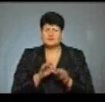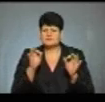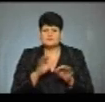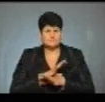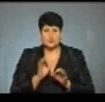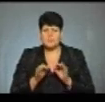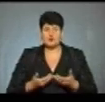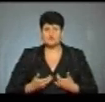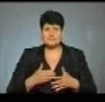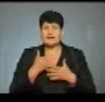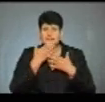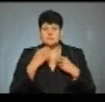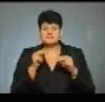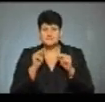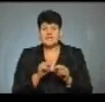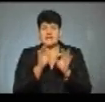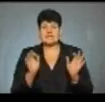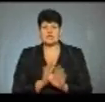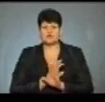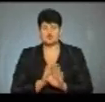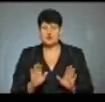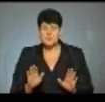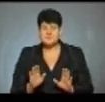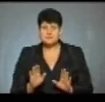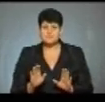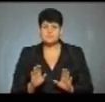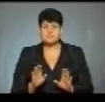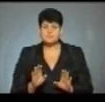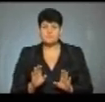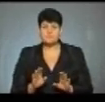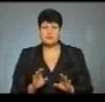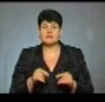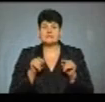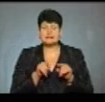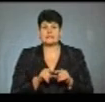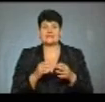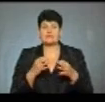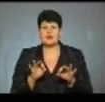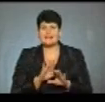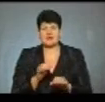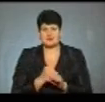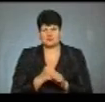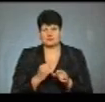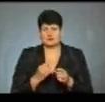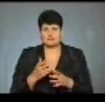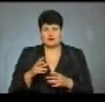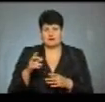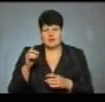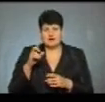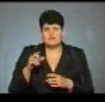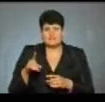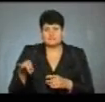життя. Ну, немає справедливості ні на що. Тому що так демократія не працює. Цивілізовані країни не живуть, коли